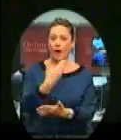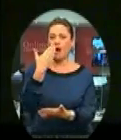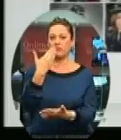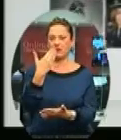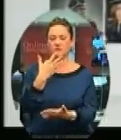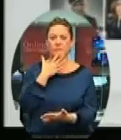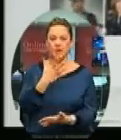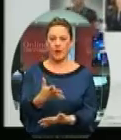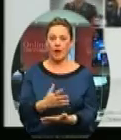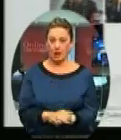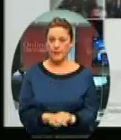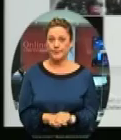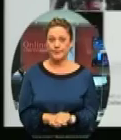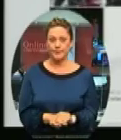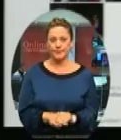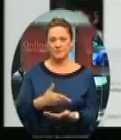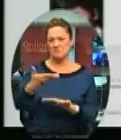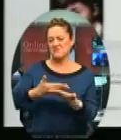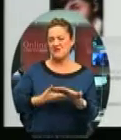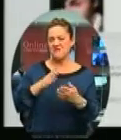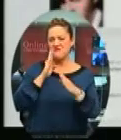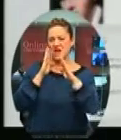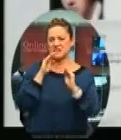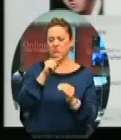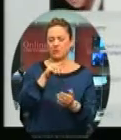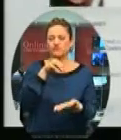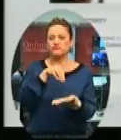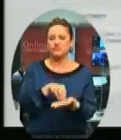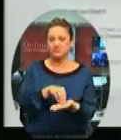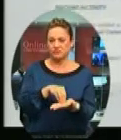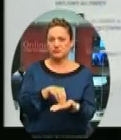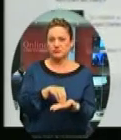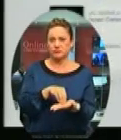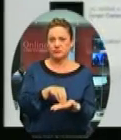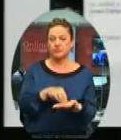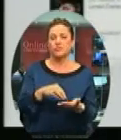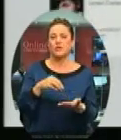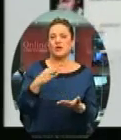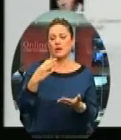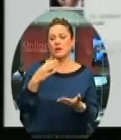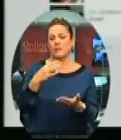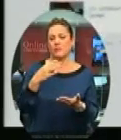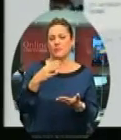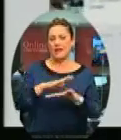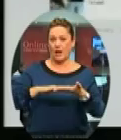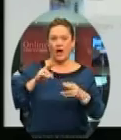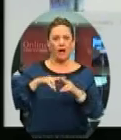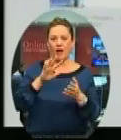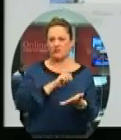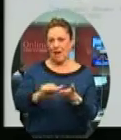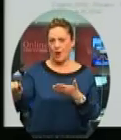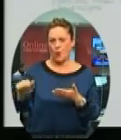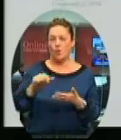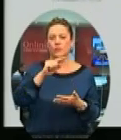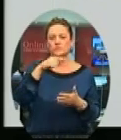סלידה חשבון פייסבוק פיקטיבי שנפתח במהלך היום וכעבור מספר שעות הוסר הציג את תמונותיהם של